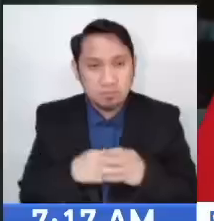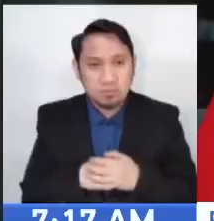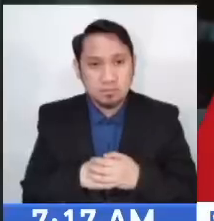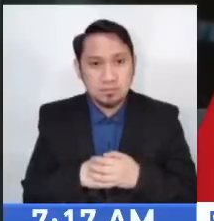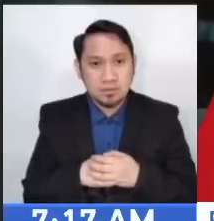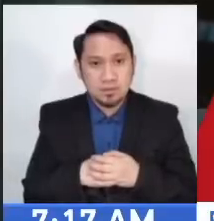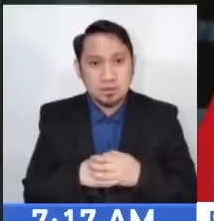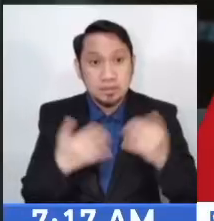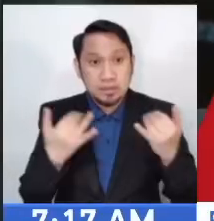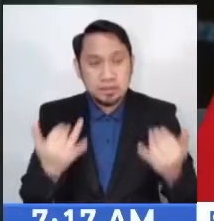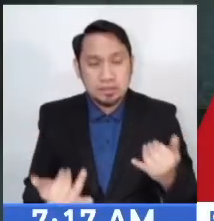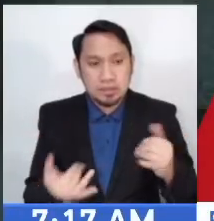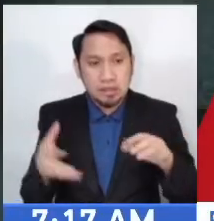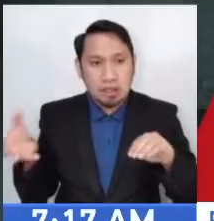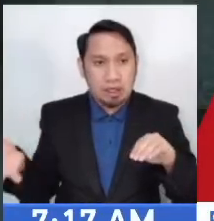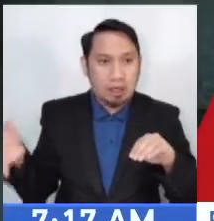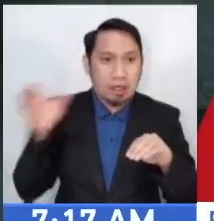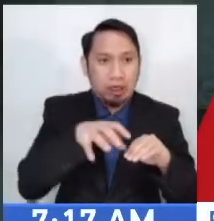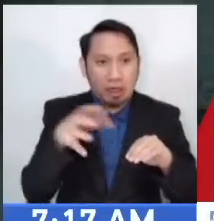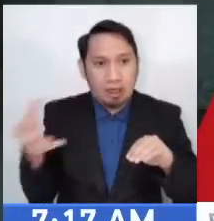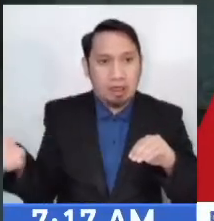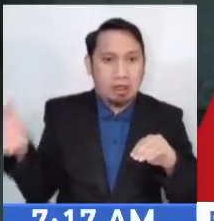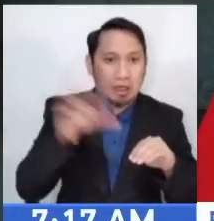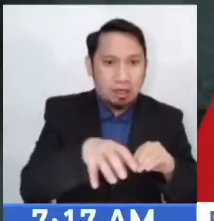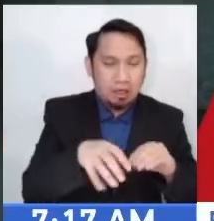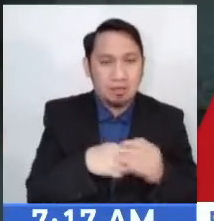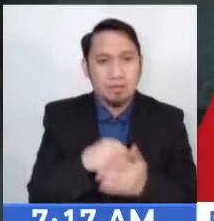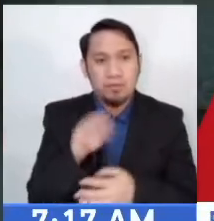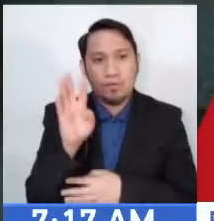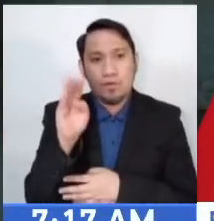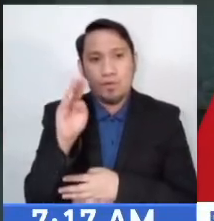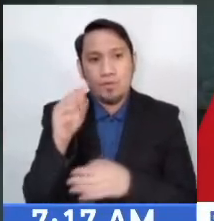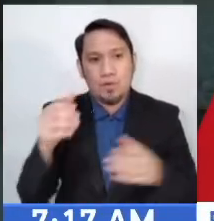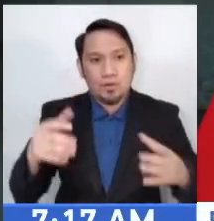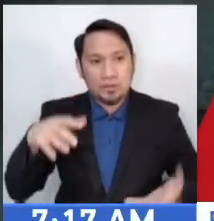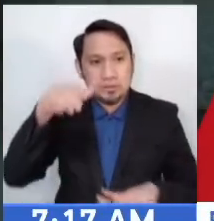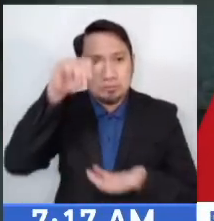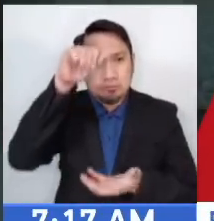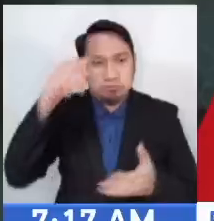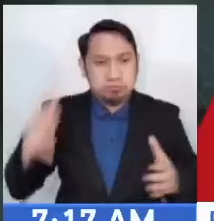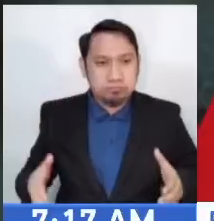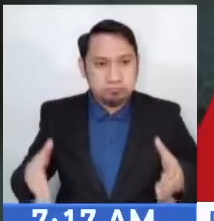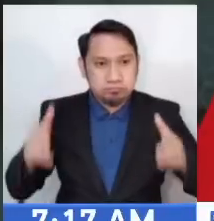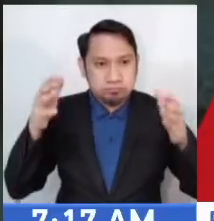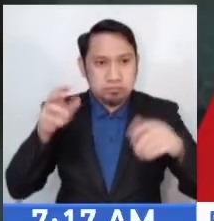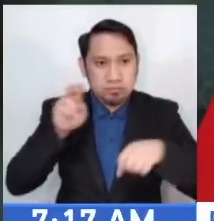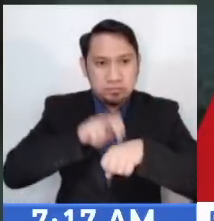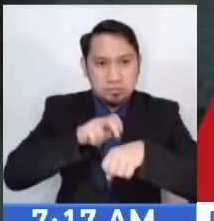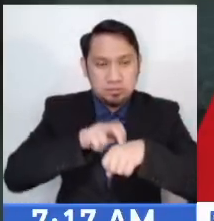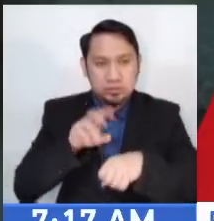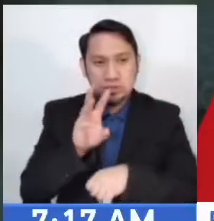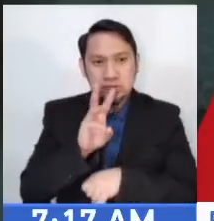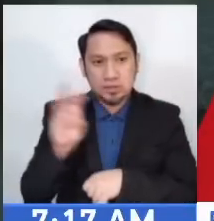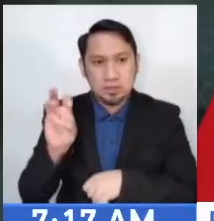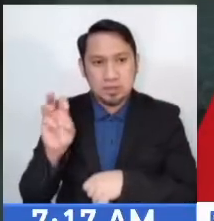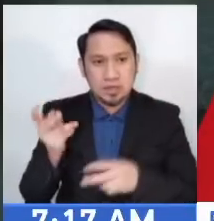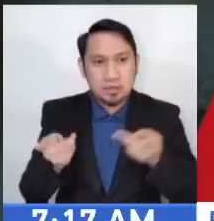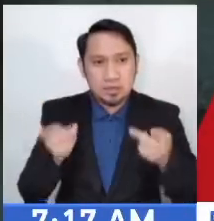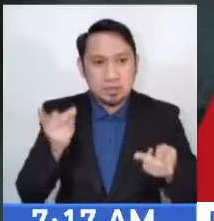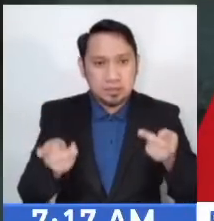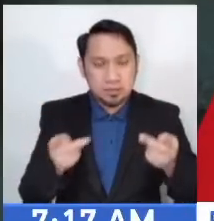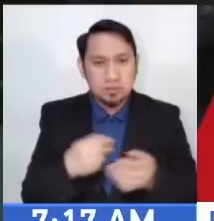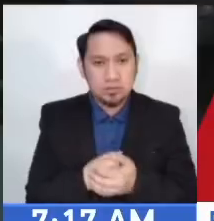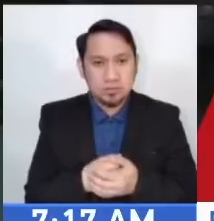nilang ikinargaroon ang nasa 14 na sako ng patatas na mahigit 600 kilo ang bigat. Nagkakahalaga ito